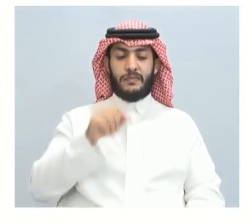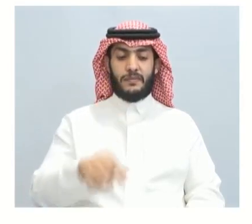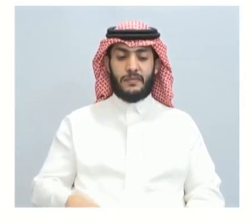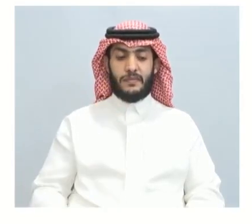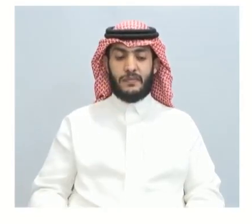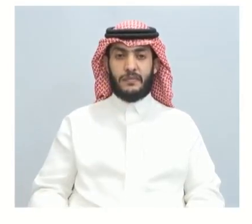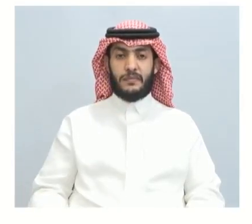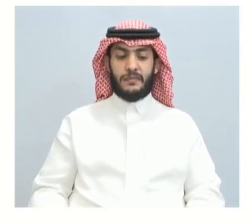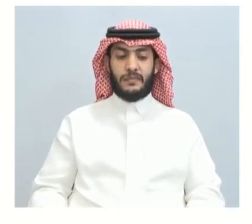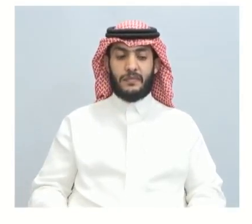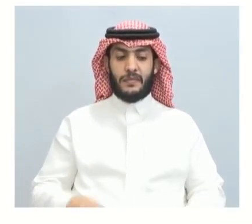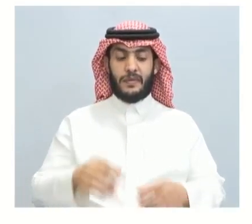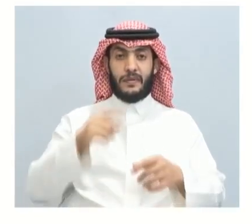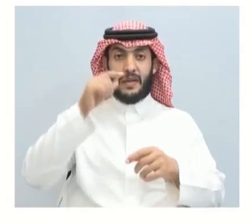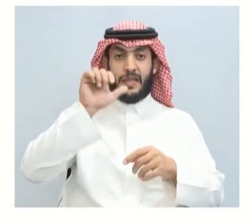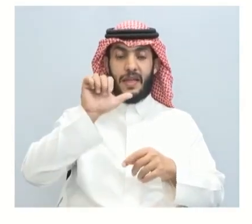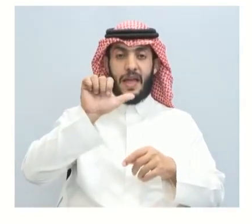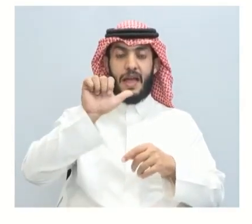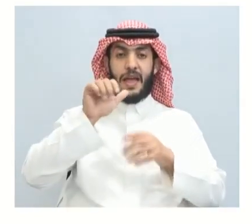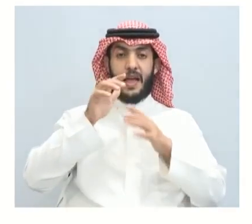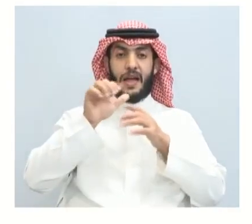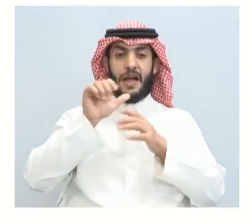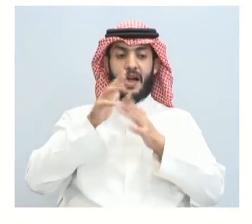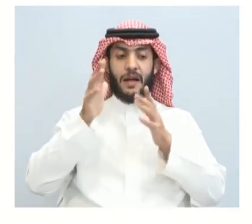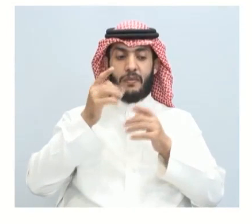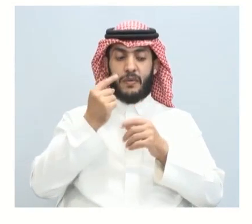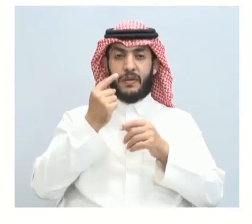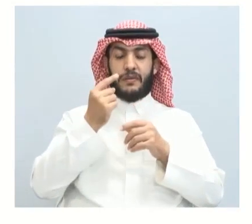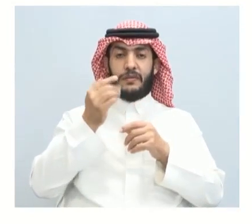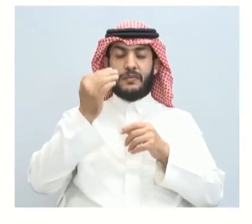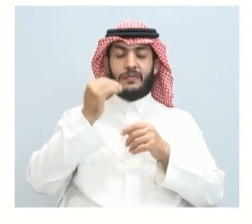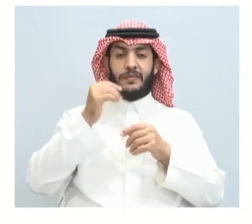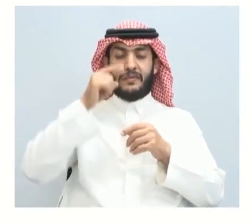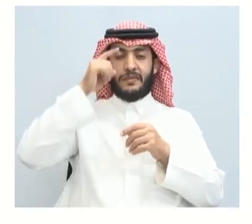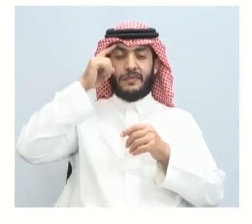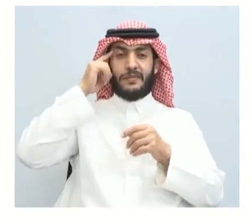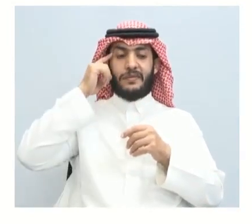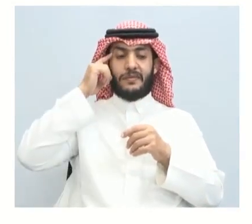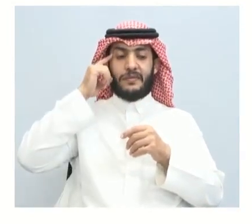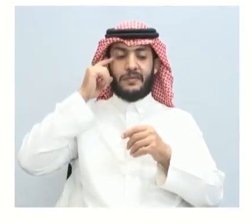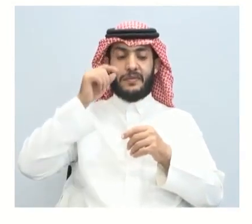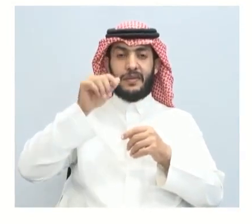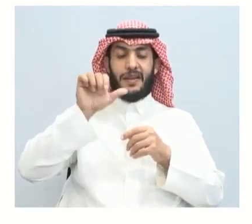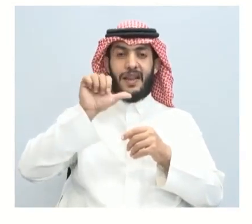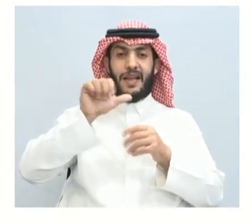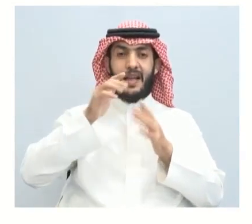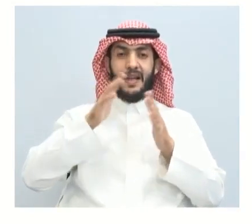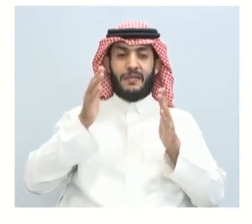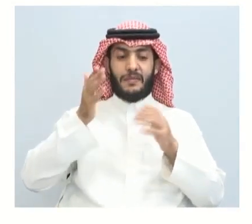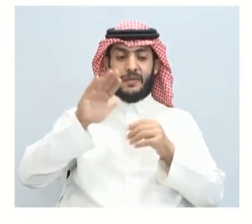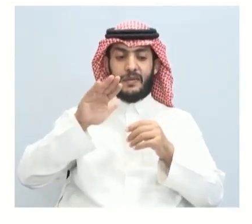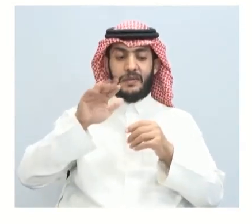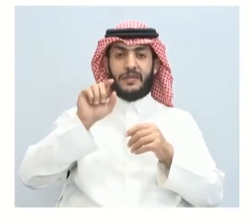اذا كان العدد اي اكبر من واحد فيكون توسع واذا كان الاي اكبر